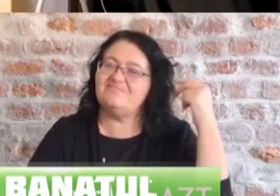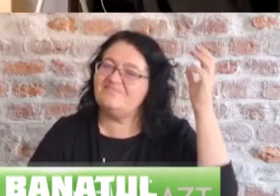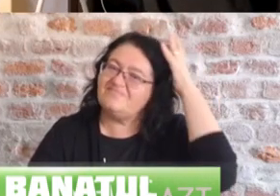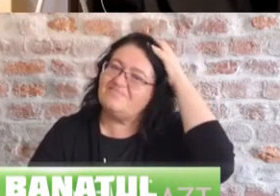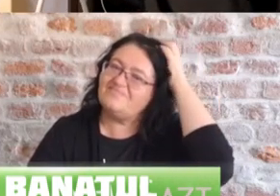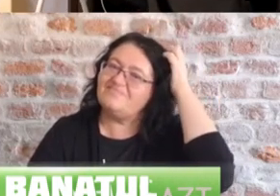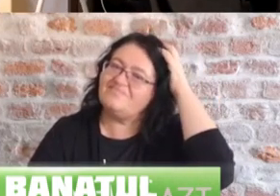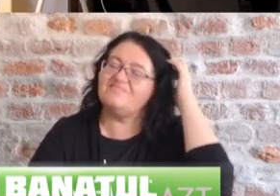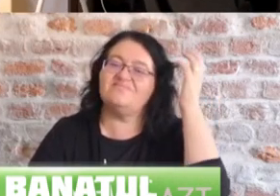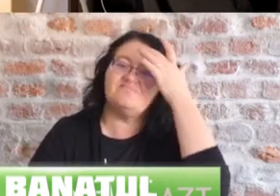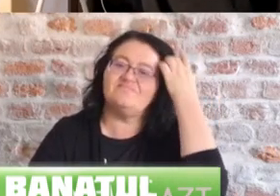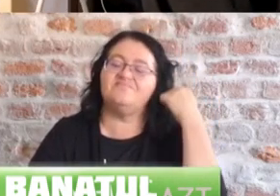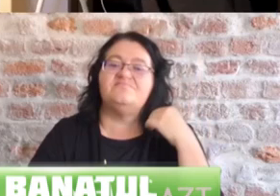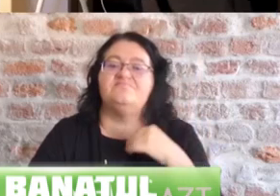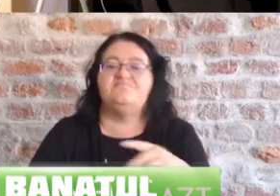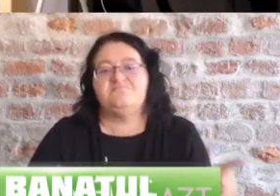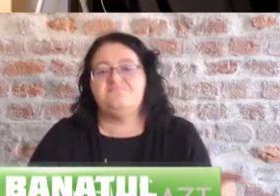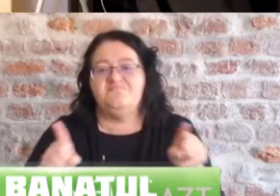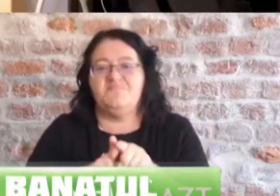am să, de asemenea,